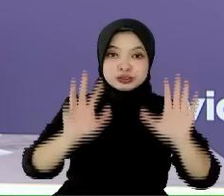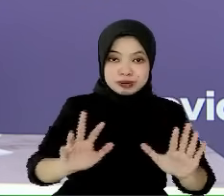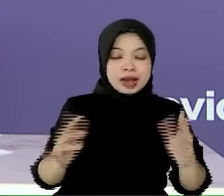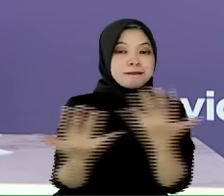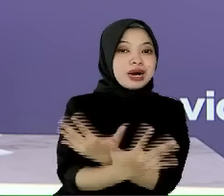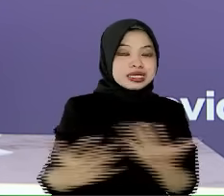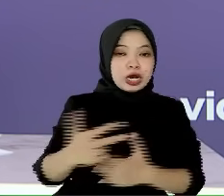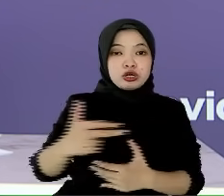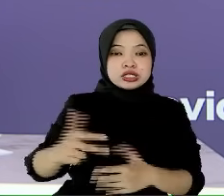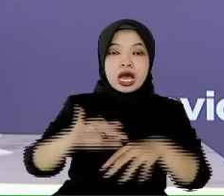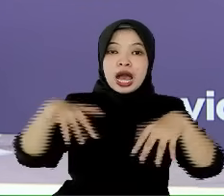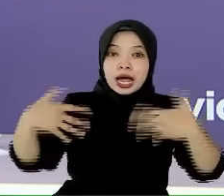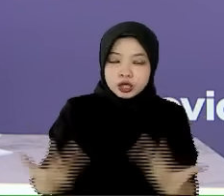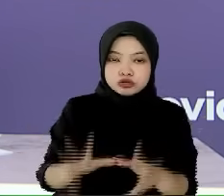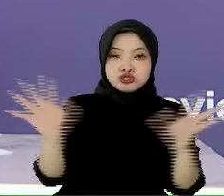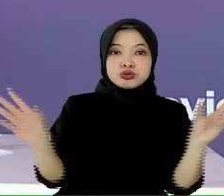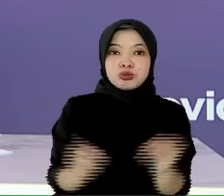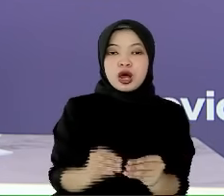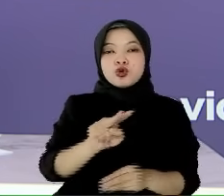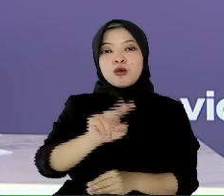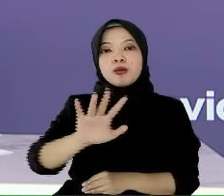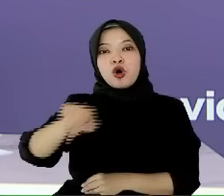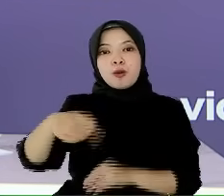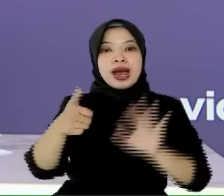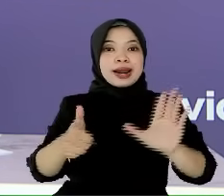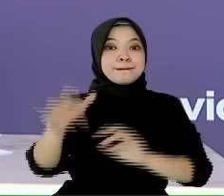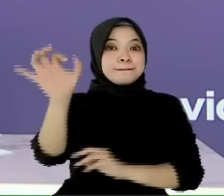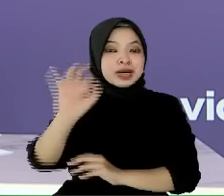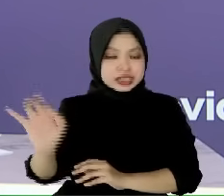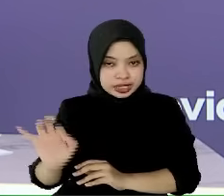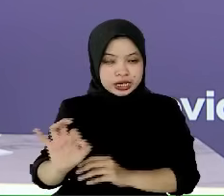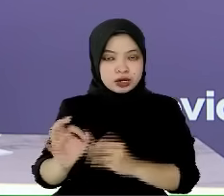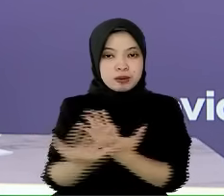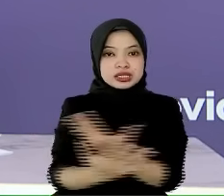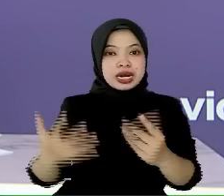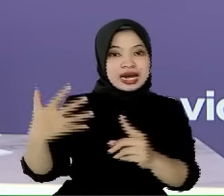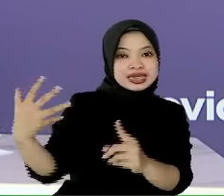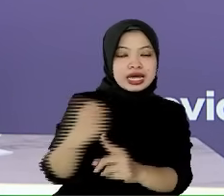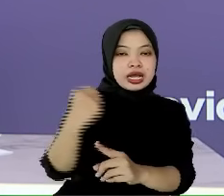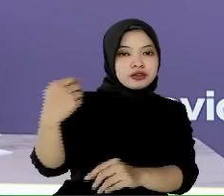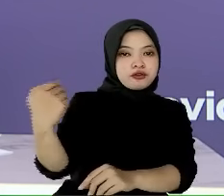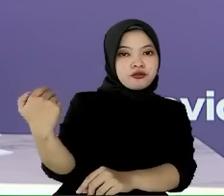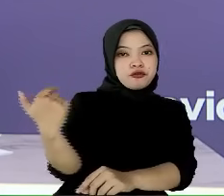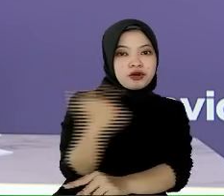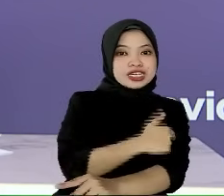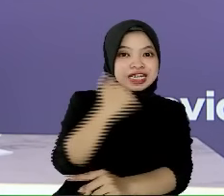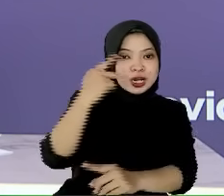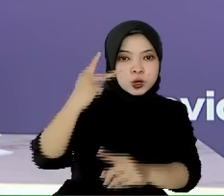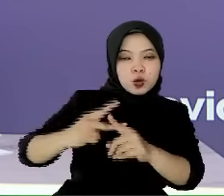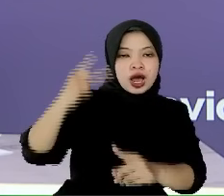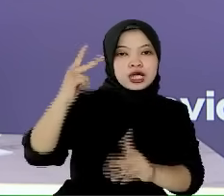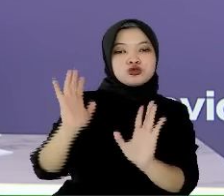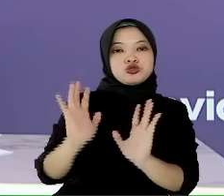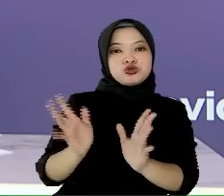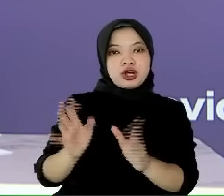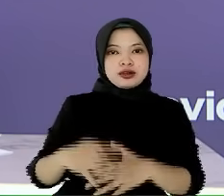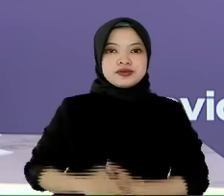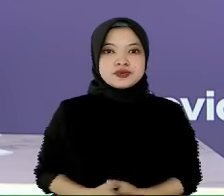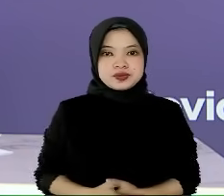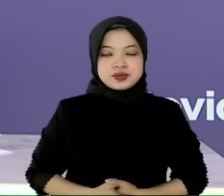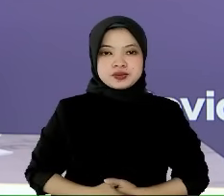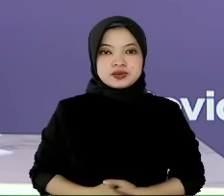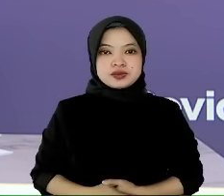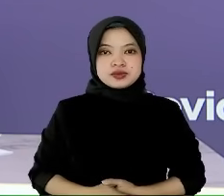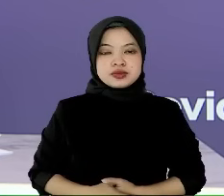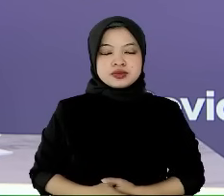53.325.259 penduduk atau sebesar 25,6% dari total sasaran vaksinasi telah mendapatkan vaksin